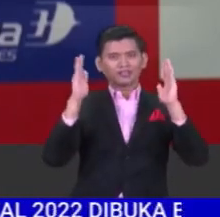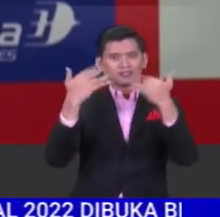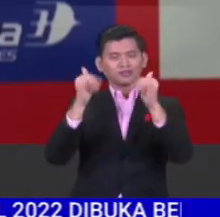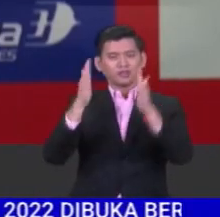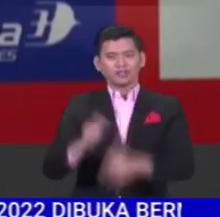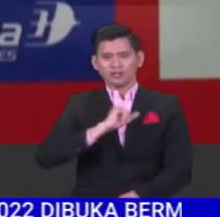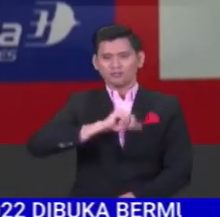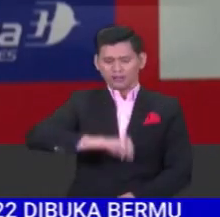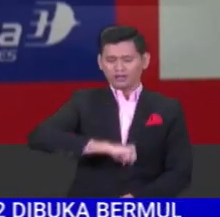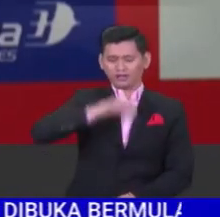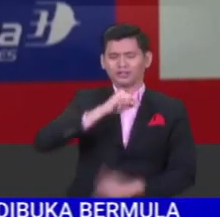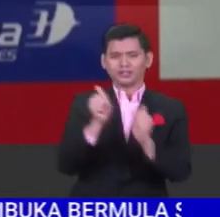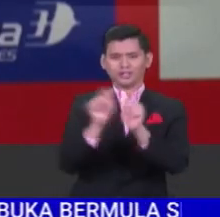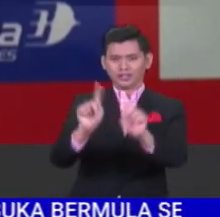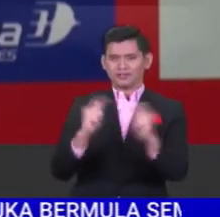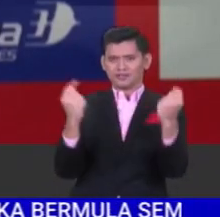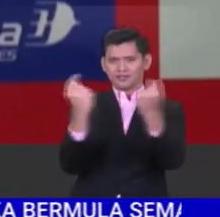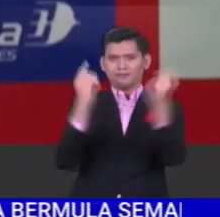very proud of them.